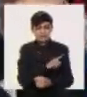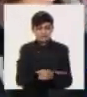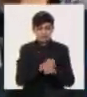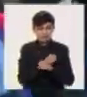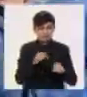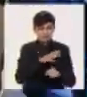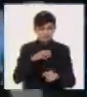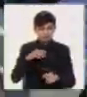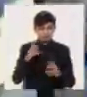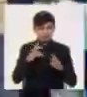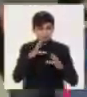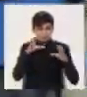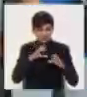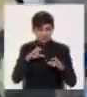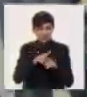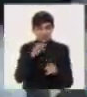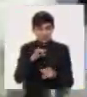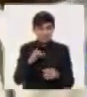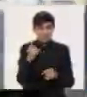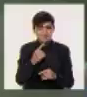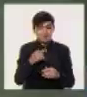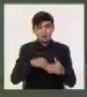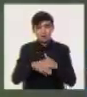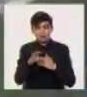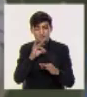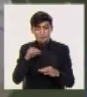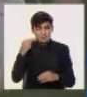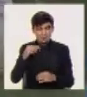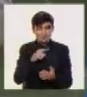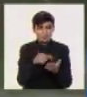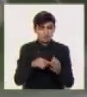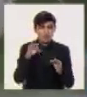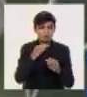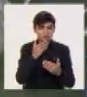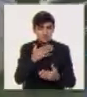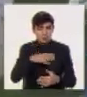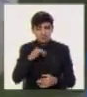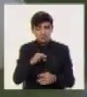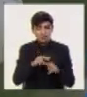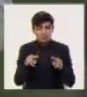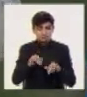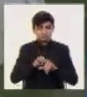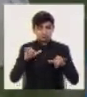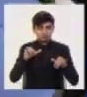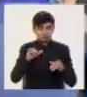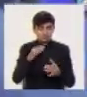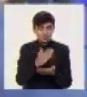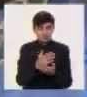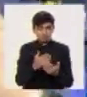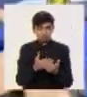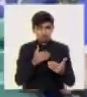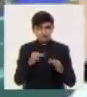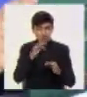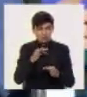что сегодня, в первой половине дня, вопрос об отставке президента вообще не стоял. И, похоже, ситуация развивается по заранее написанному